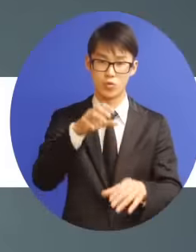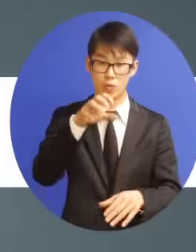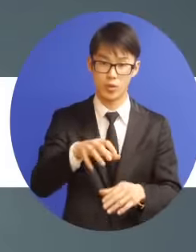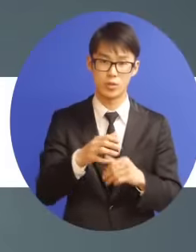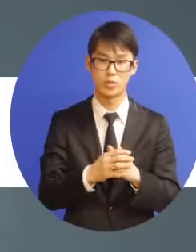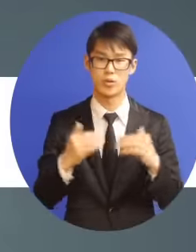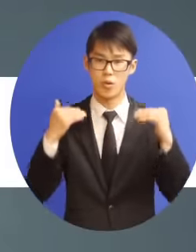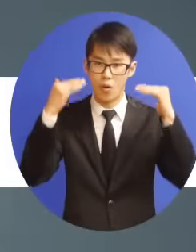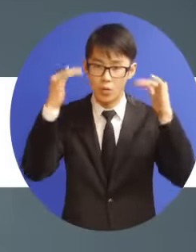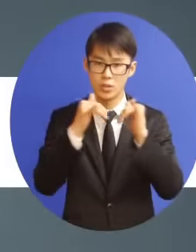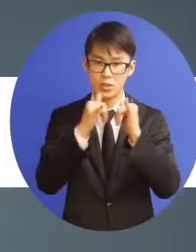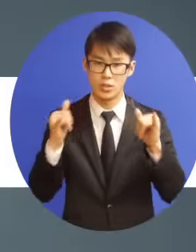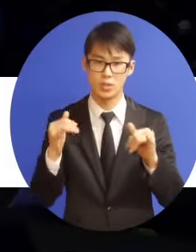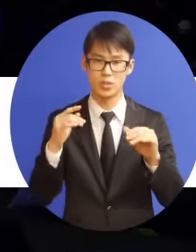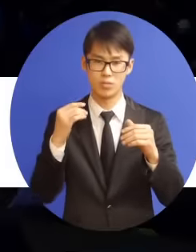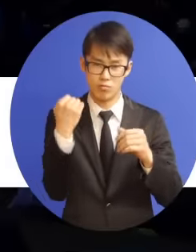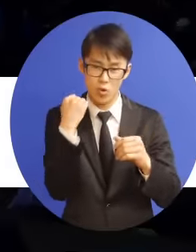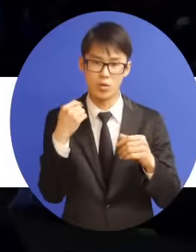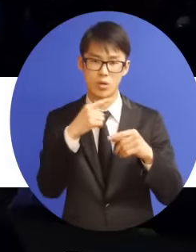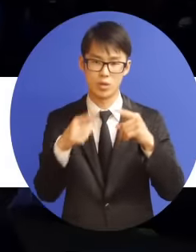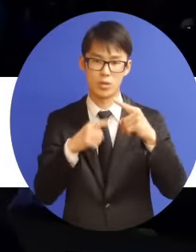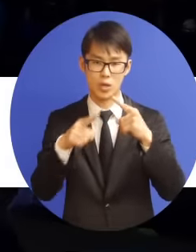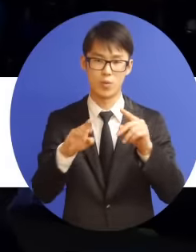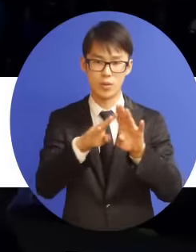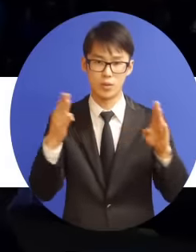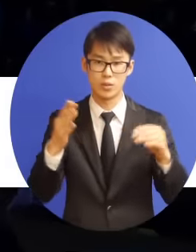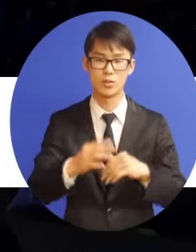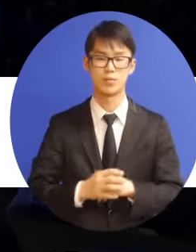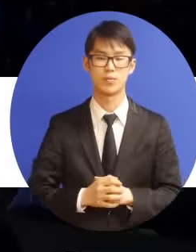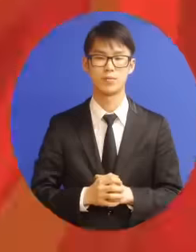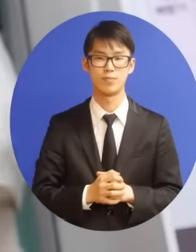공주문예회관에서 어르신 건강체조 경연대회가 개최됐습니다.